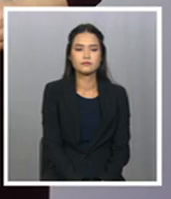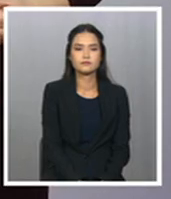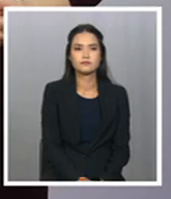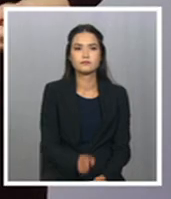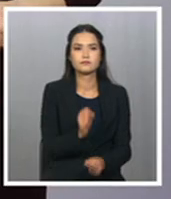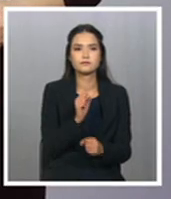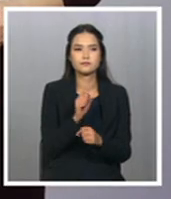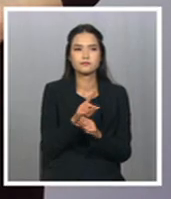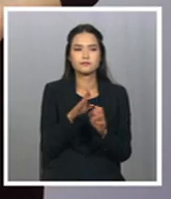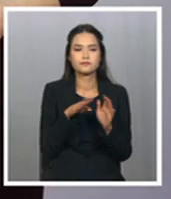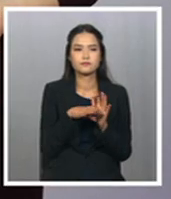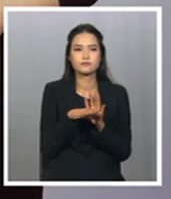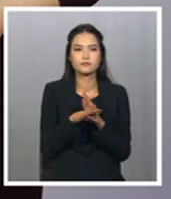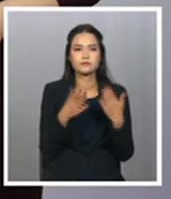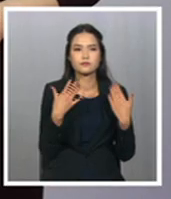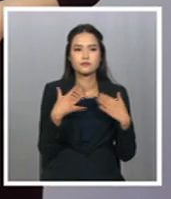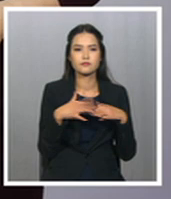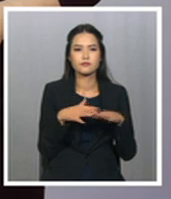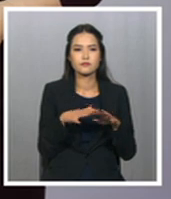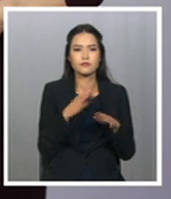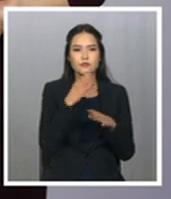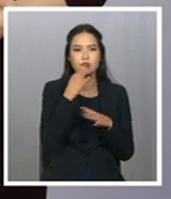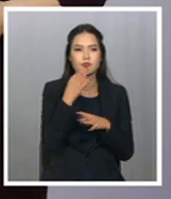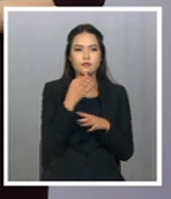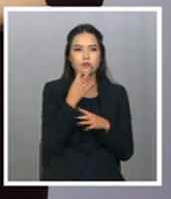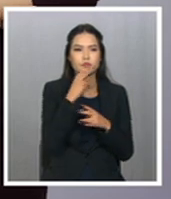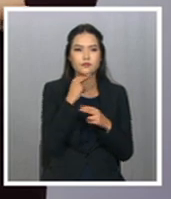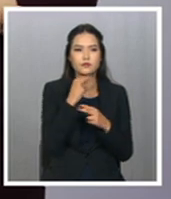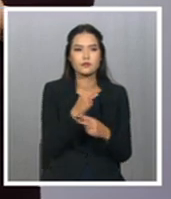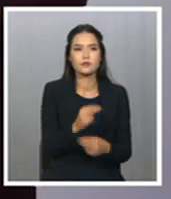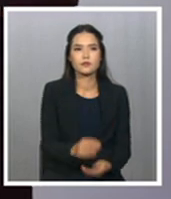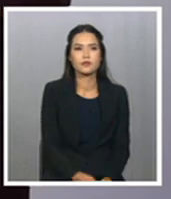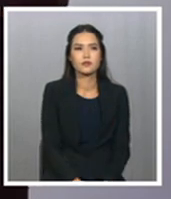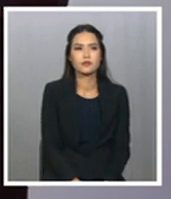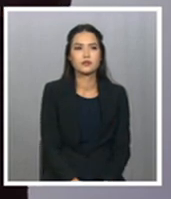Тапсырманы орындап болсаңыздар, жауап үлгісімен танысыңыздар.